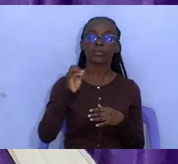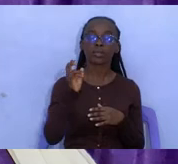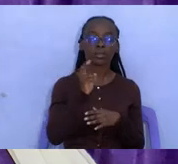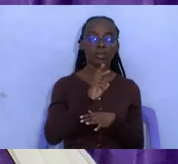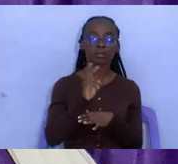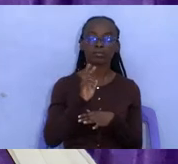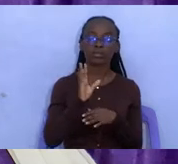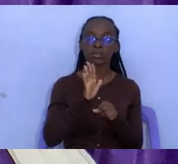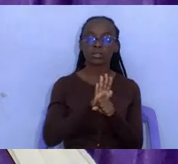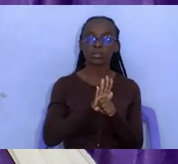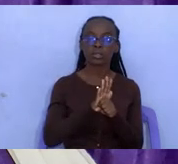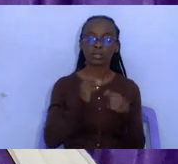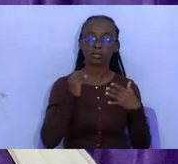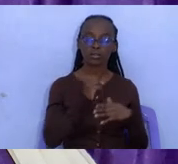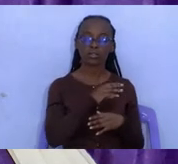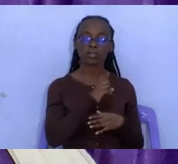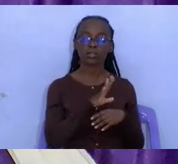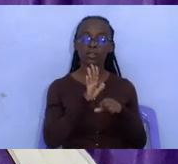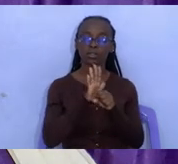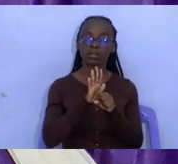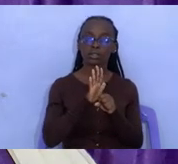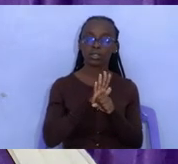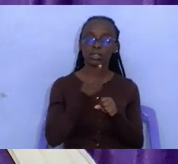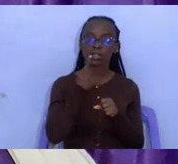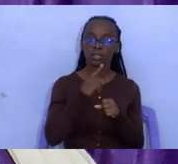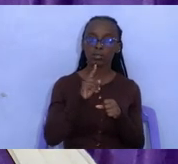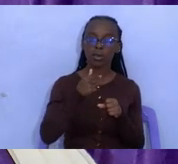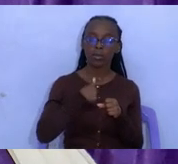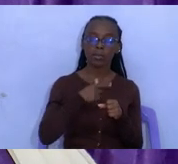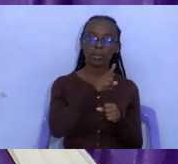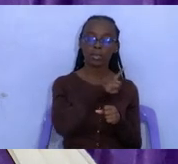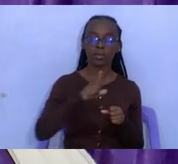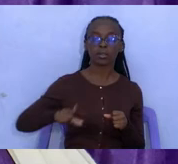Akatazama sana, akaogopa, akasema, kama nini Bwana?